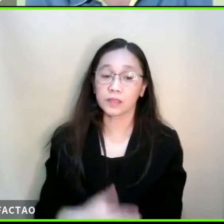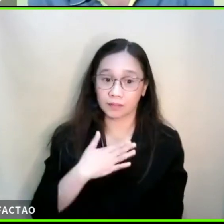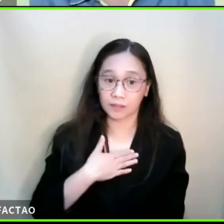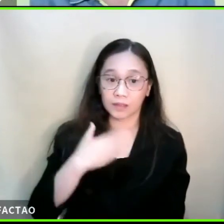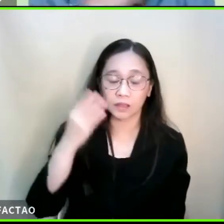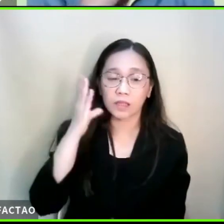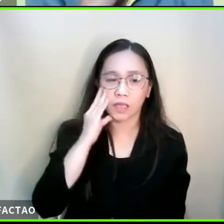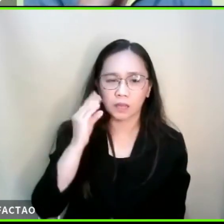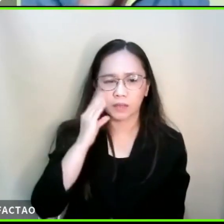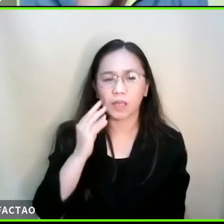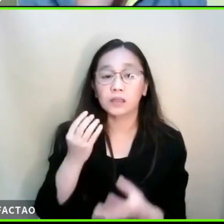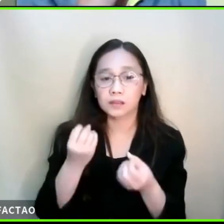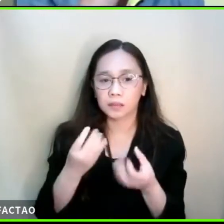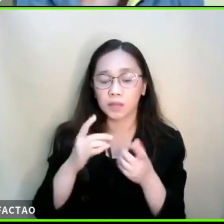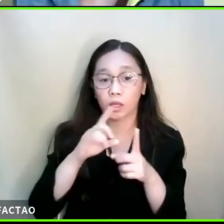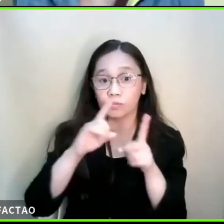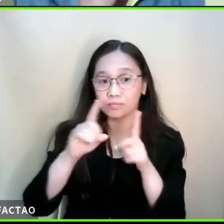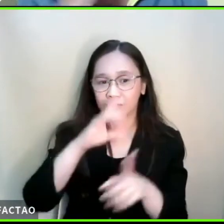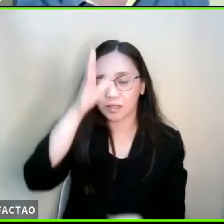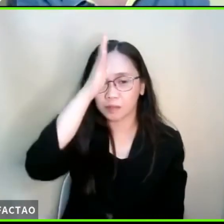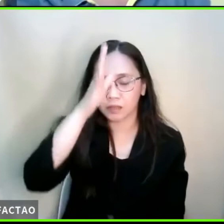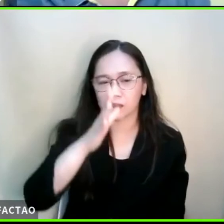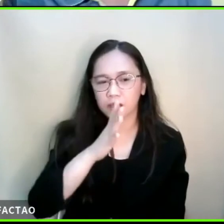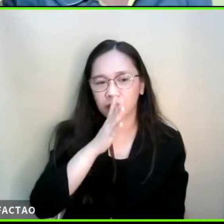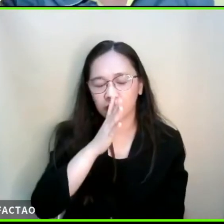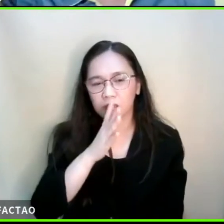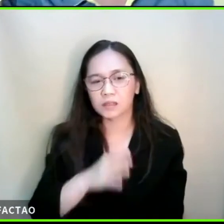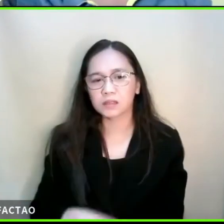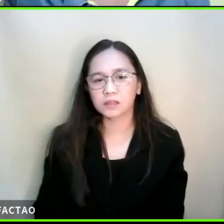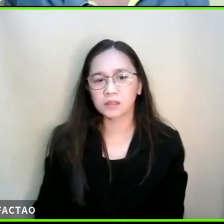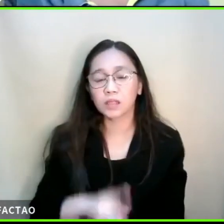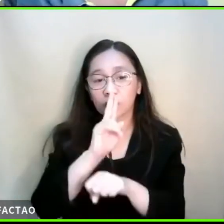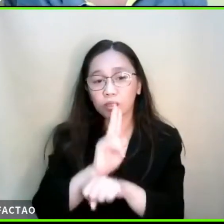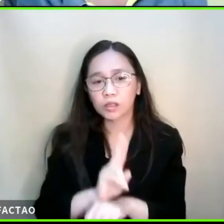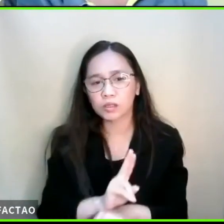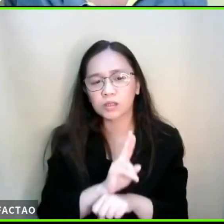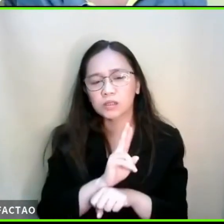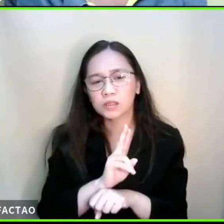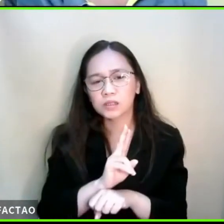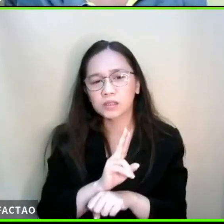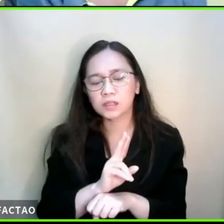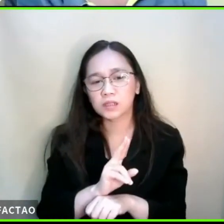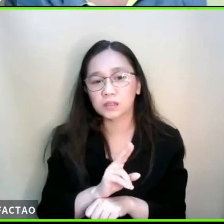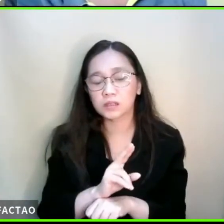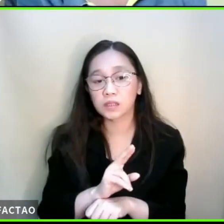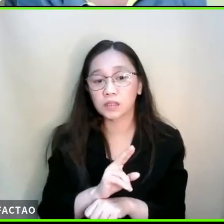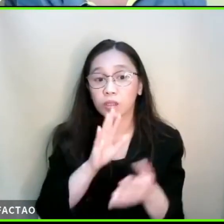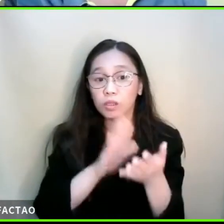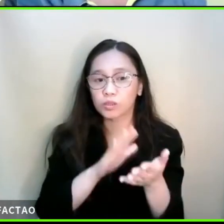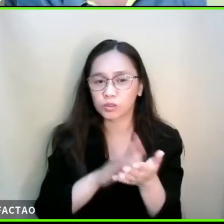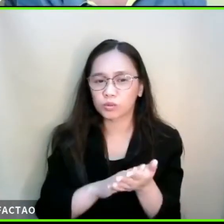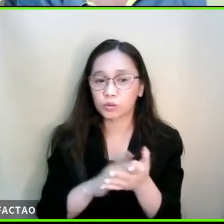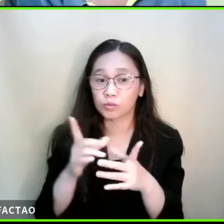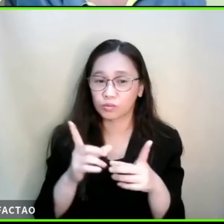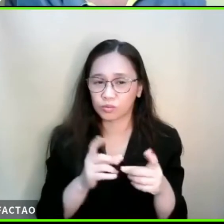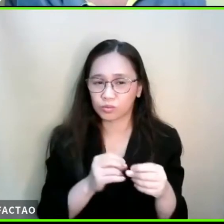no, marami akong nakakausap na mga parents na kadalasan nga hindi sila through the school gumagawa ng paraan para mabigyan ng